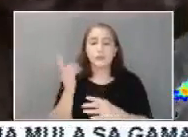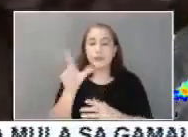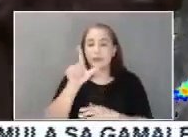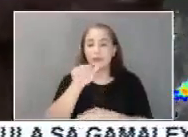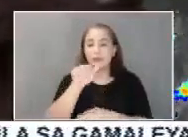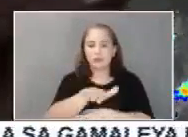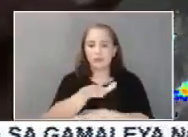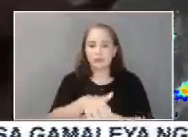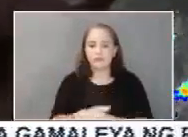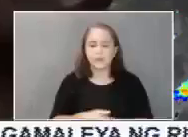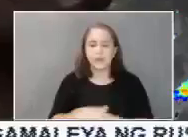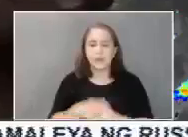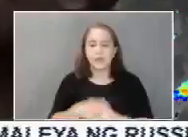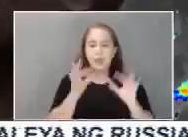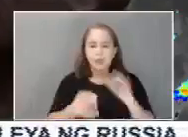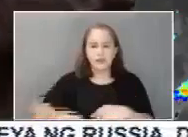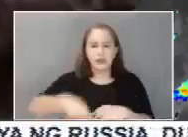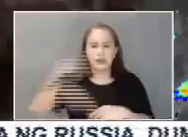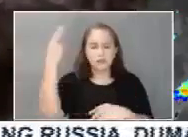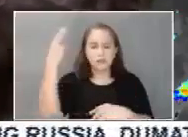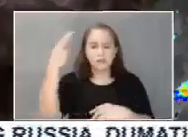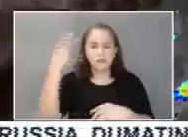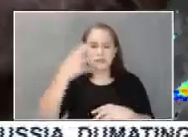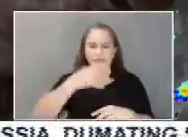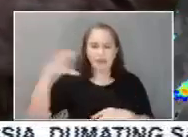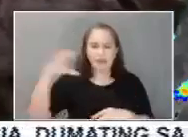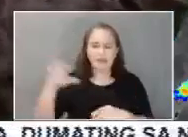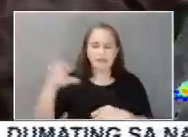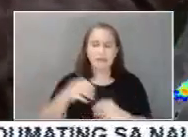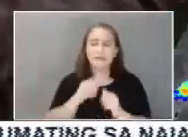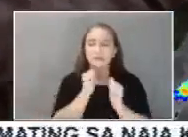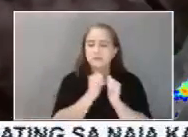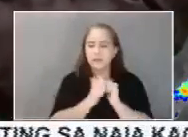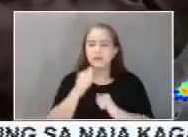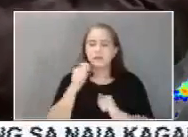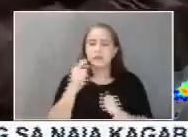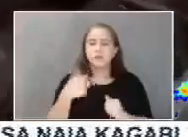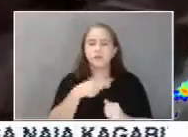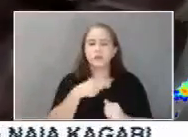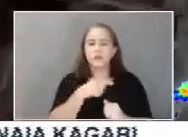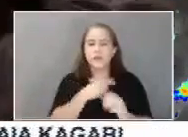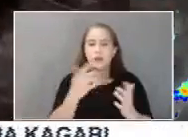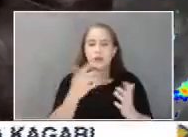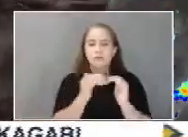Mindanao. Samantalang slight to moderate naman ang mga pag-alon sa mga baybayin ng Extreme Northern Luzon,